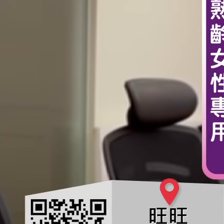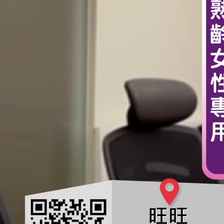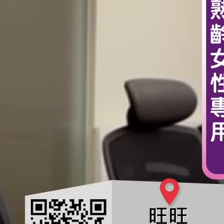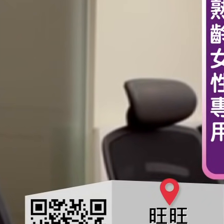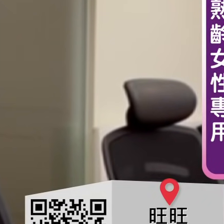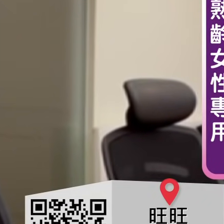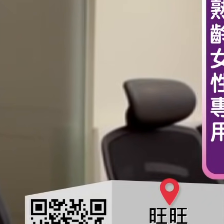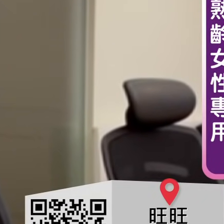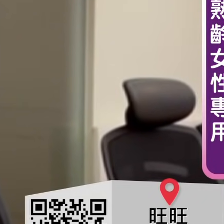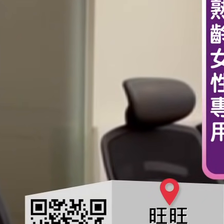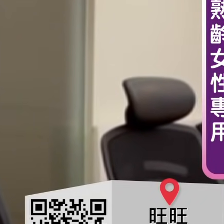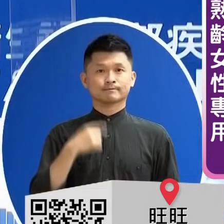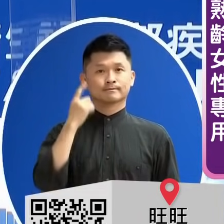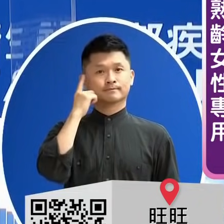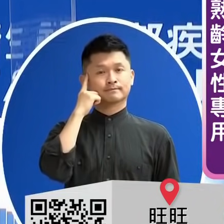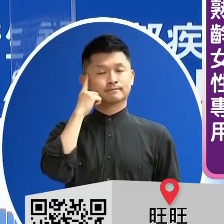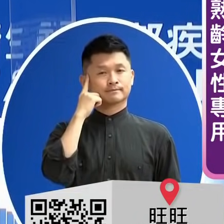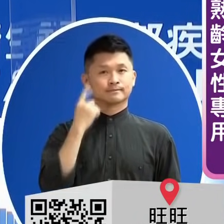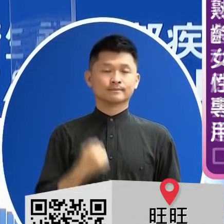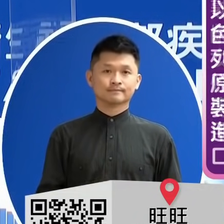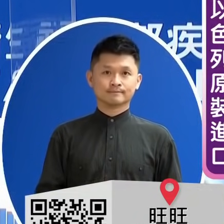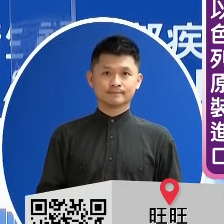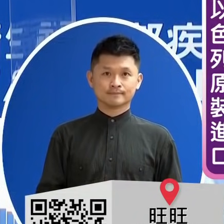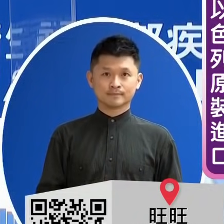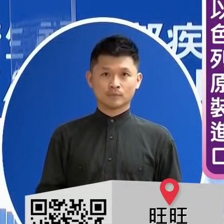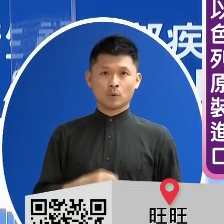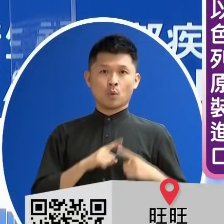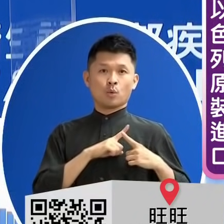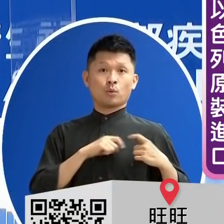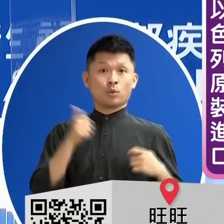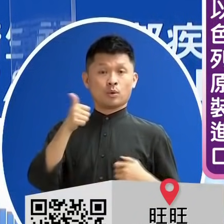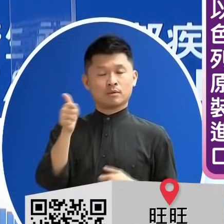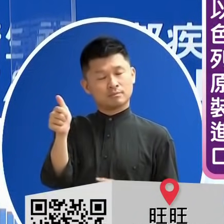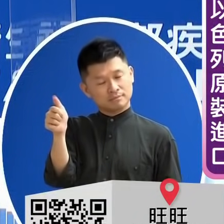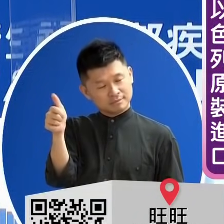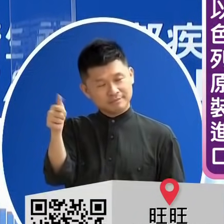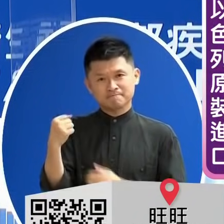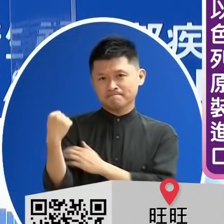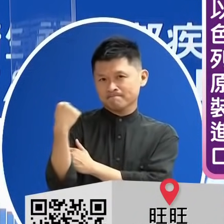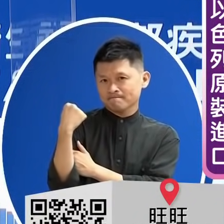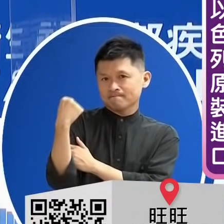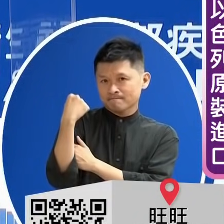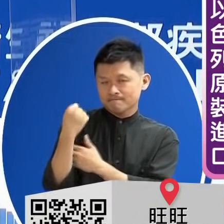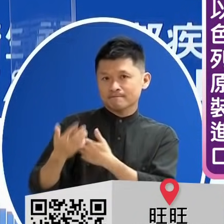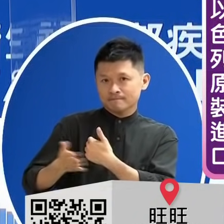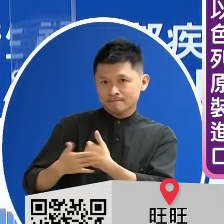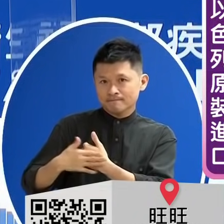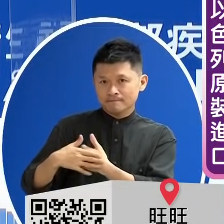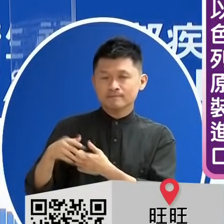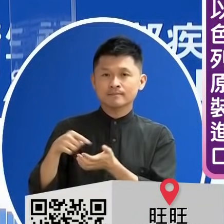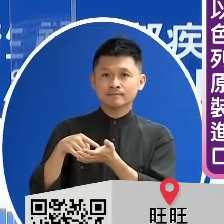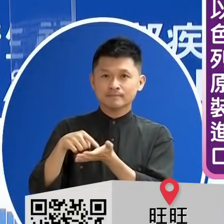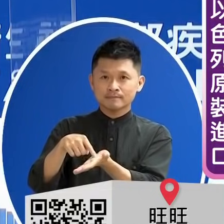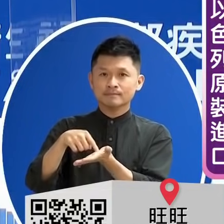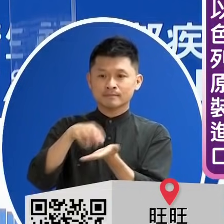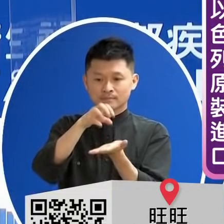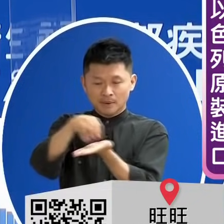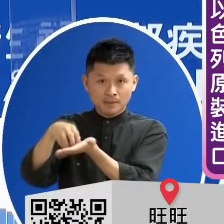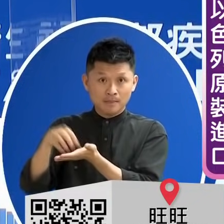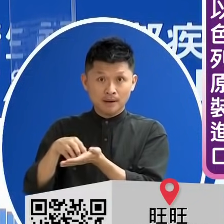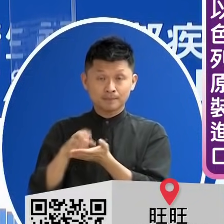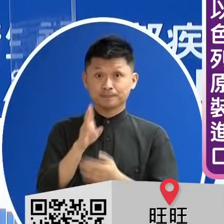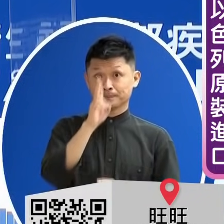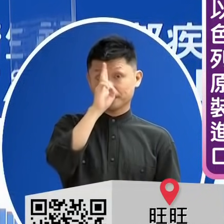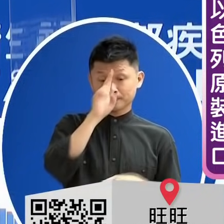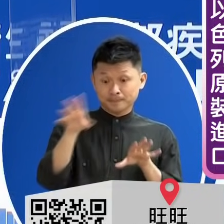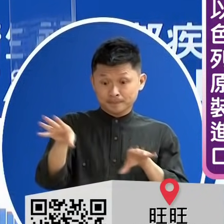机关的发言为主。 也谢谢哈郭台铭先生非常积极的办理这事情，好，那中午哈相关